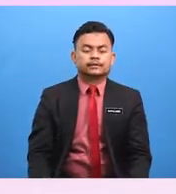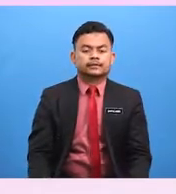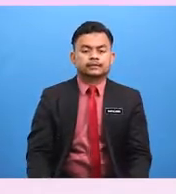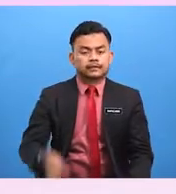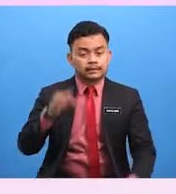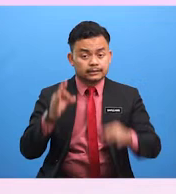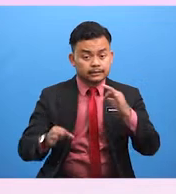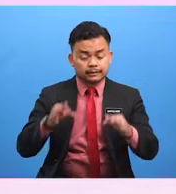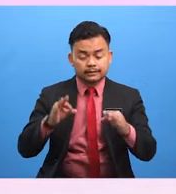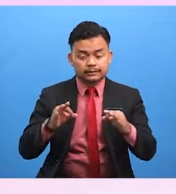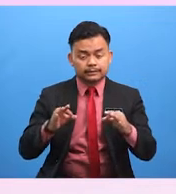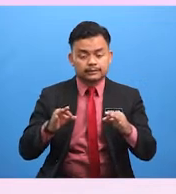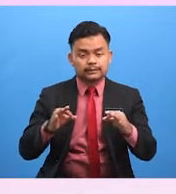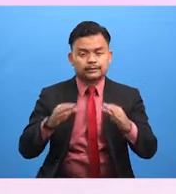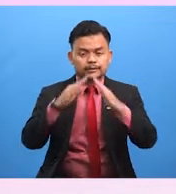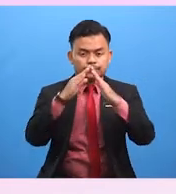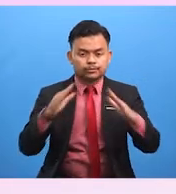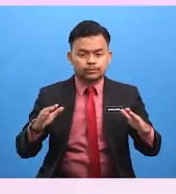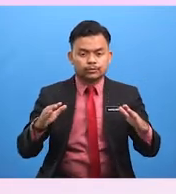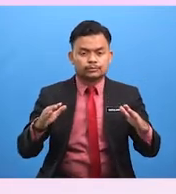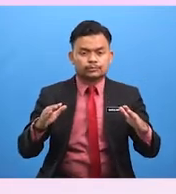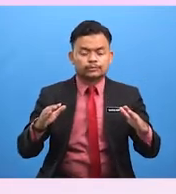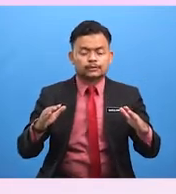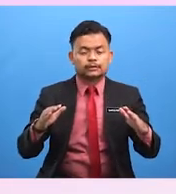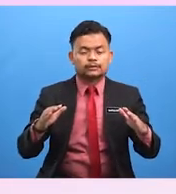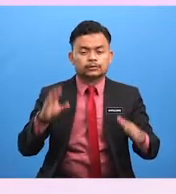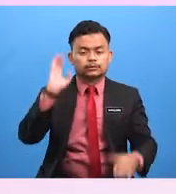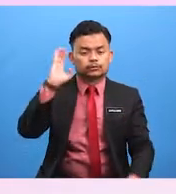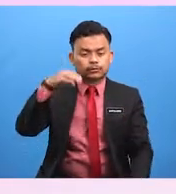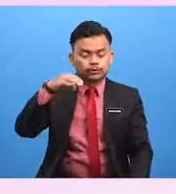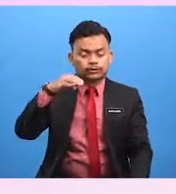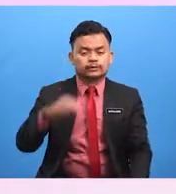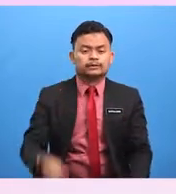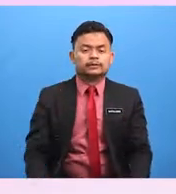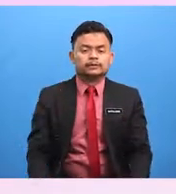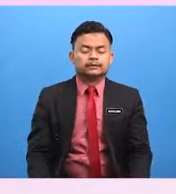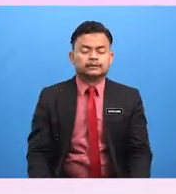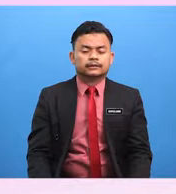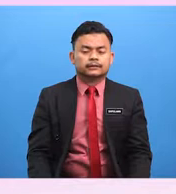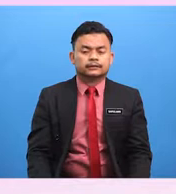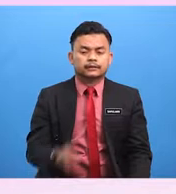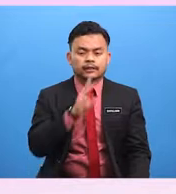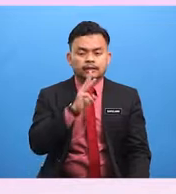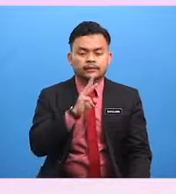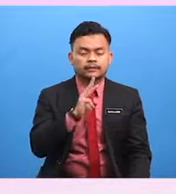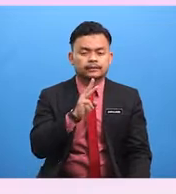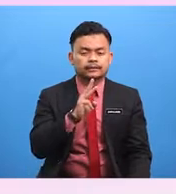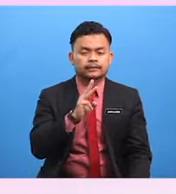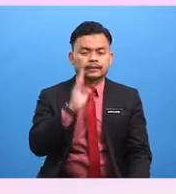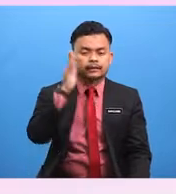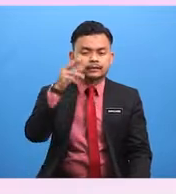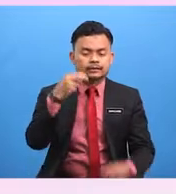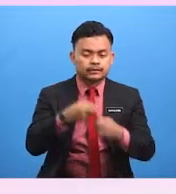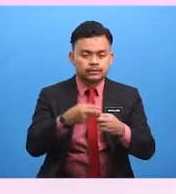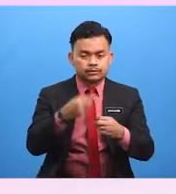Sekiranya bumbung berbentuk kuboid, ia akan menyebabkan air hujan sukar mengalir